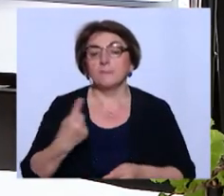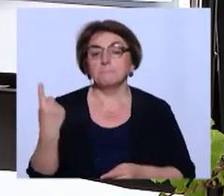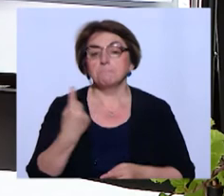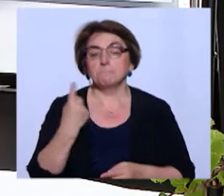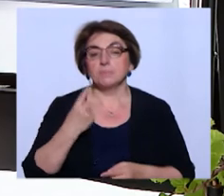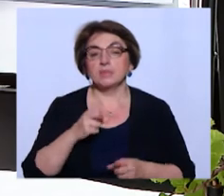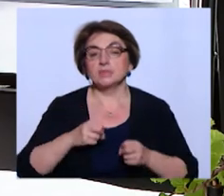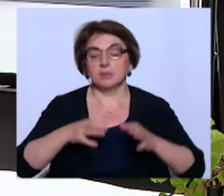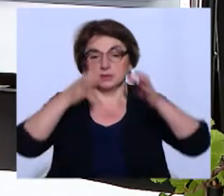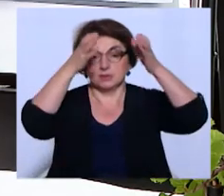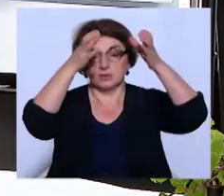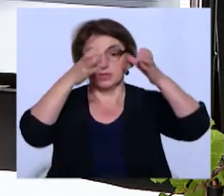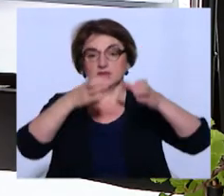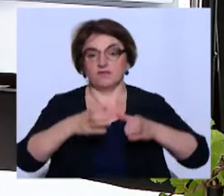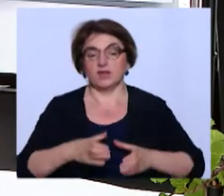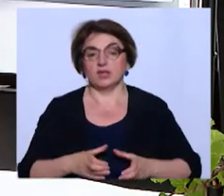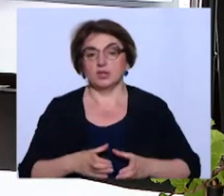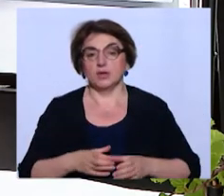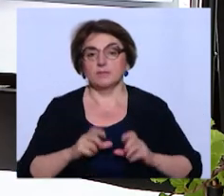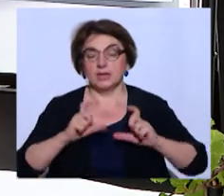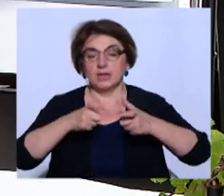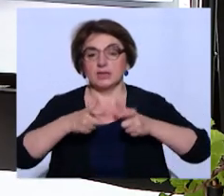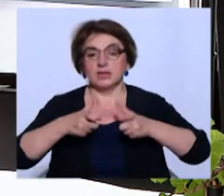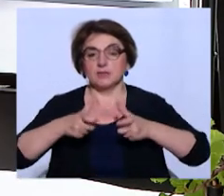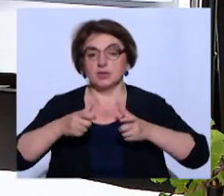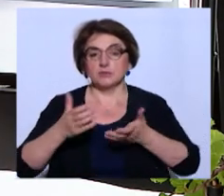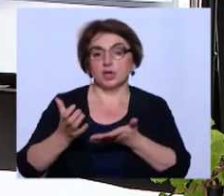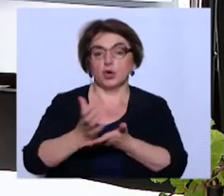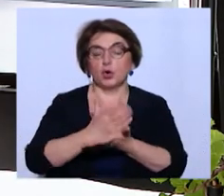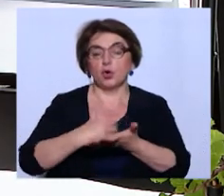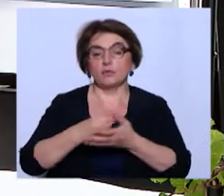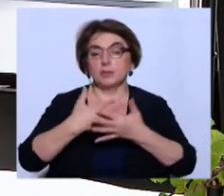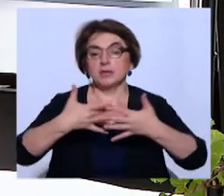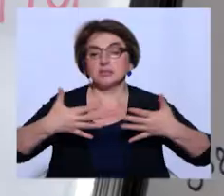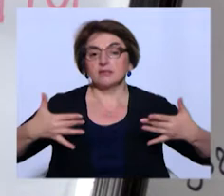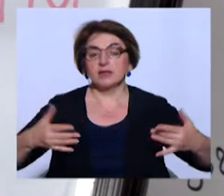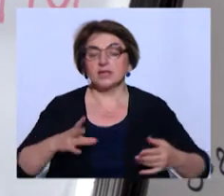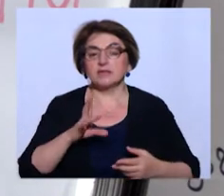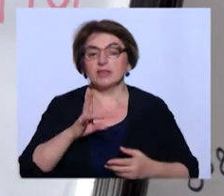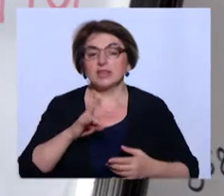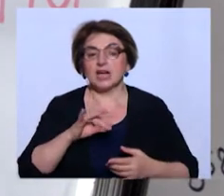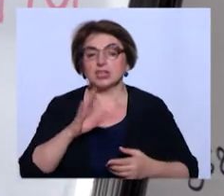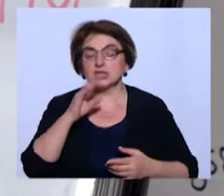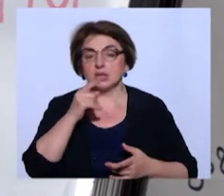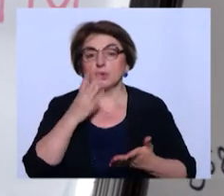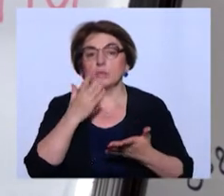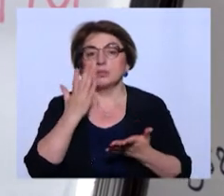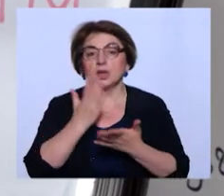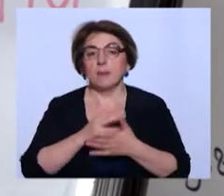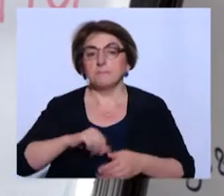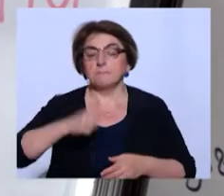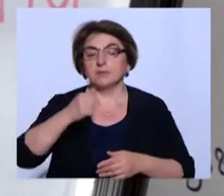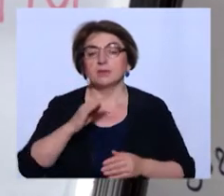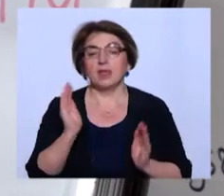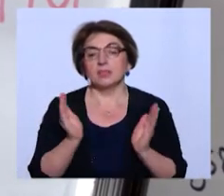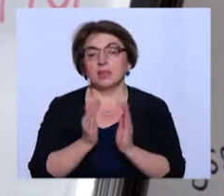წოდებულ სარექტიფიკაციო სვეტში თეფშებზე გროვდება ნახშირწყალბადები, რომლებსაც აქვთ ჯერ